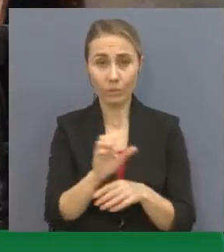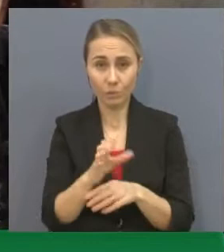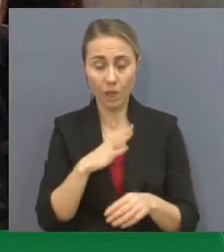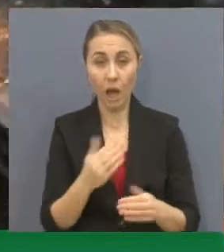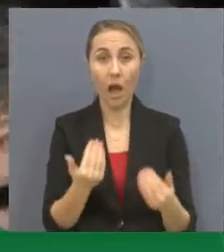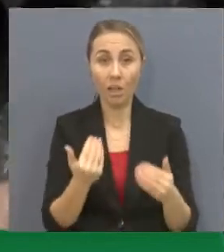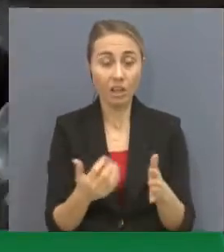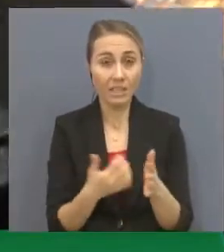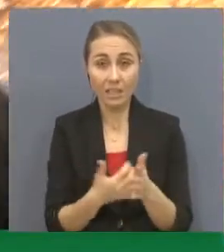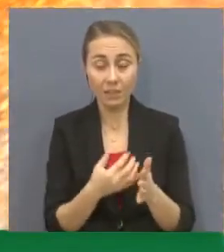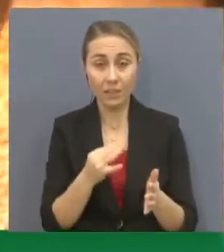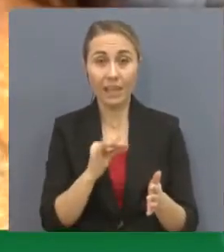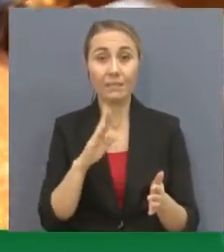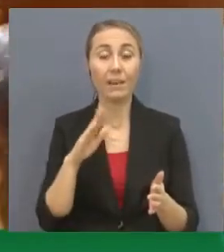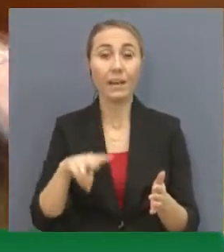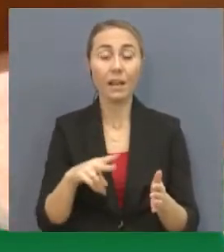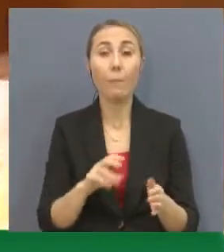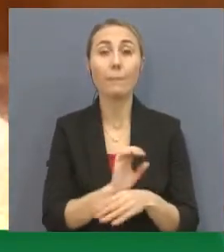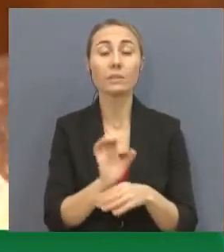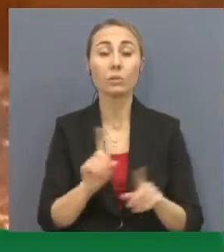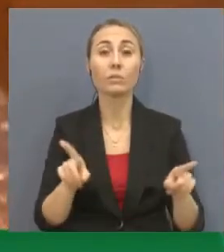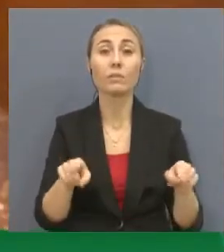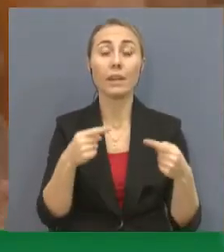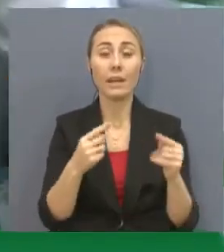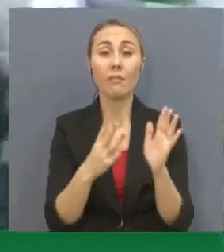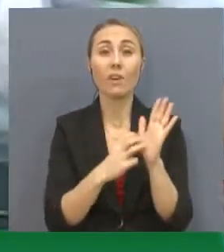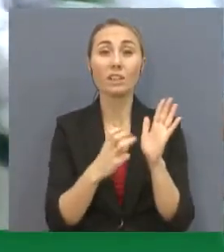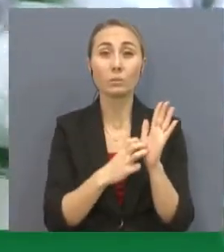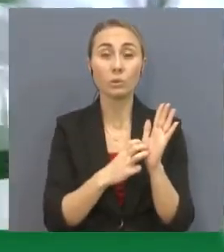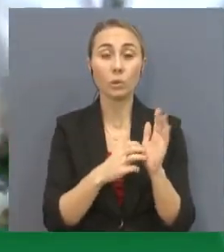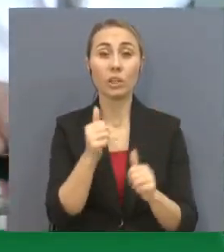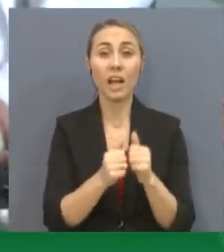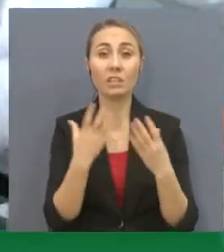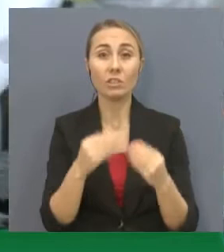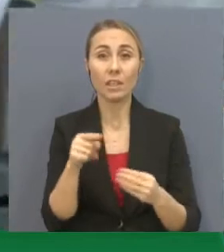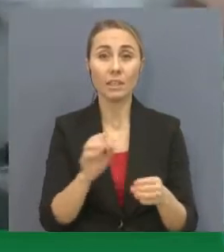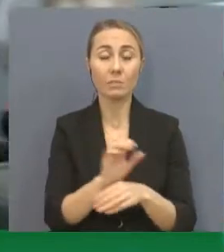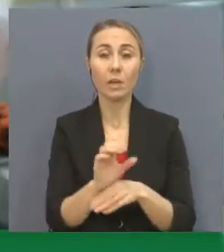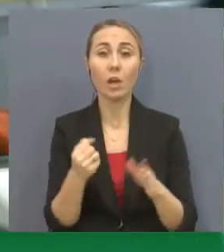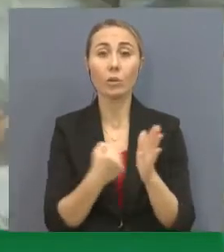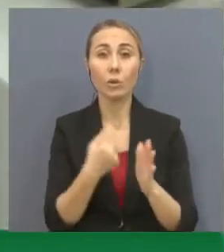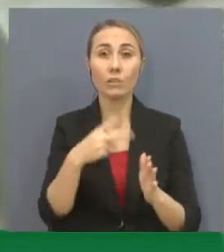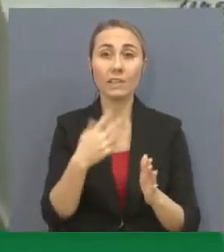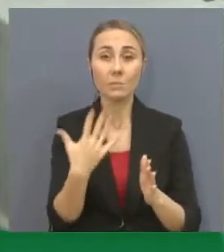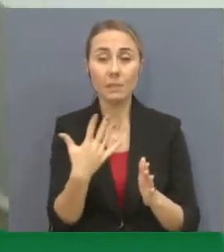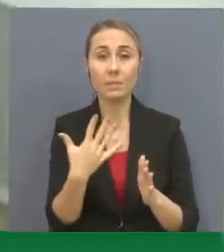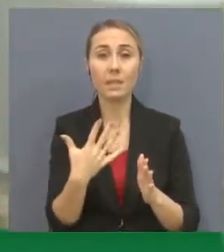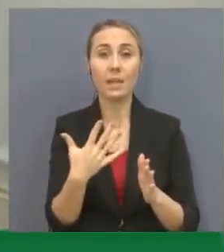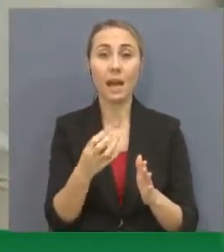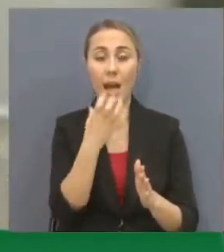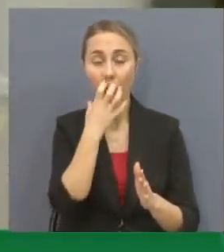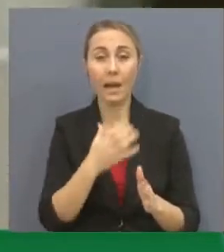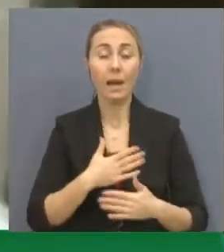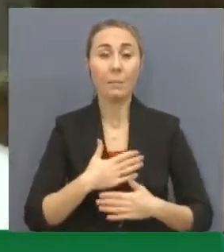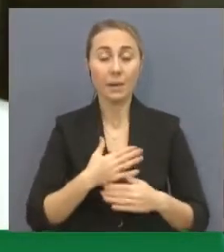дефицита в аппаратах производство увеличилось и превысило 800 ежедневно здесь производства до 25 аппаратов заказы на